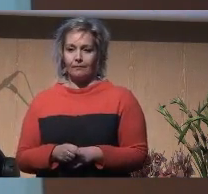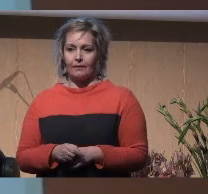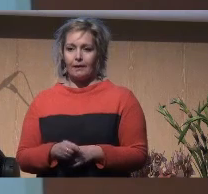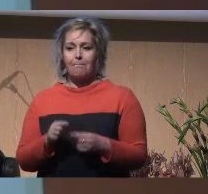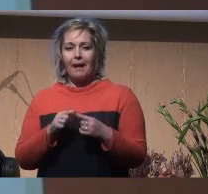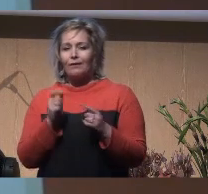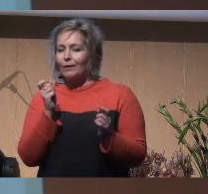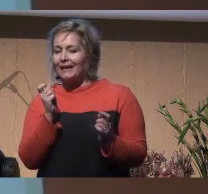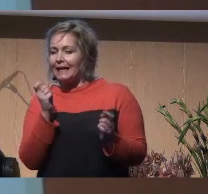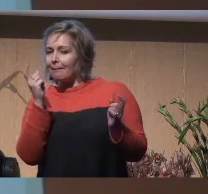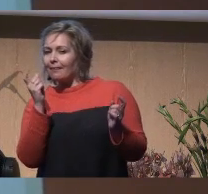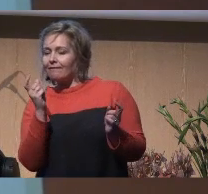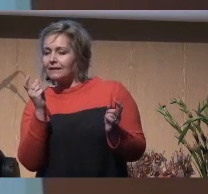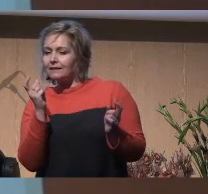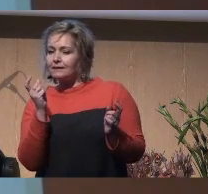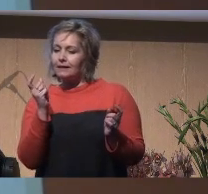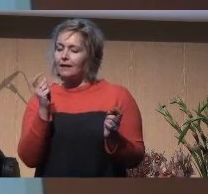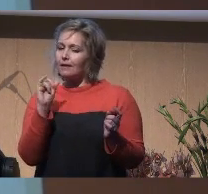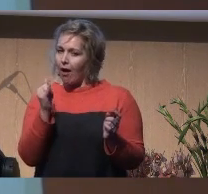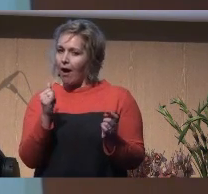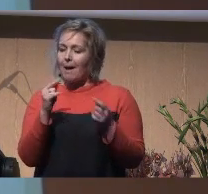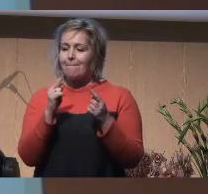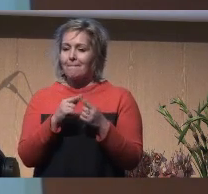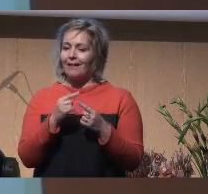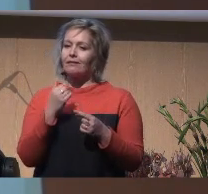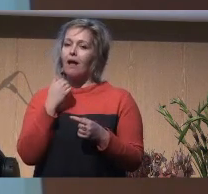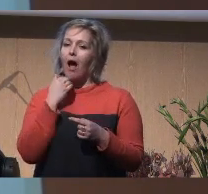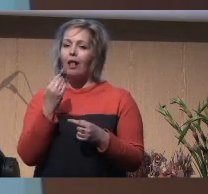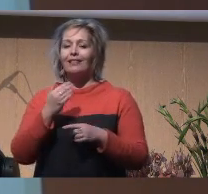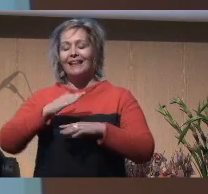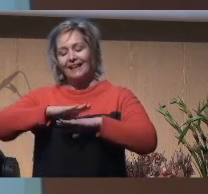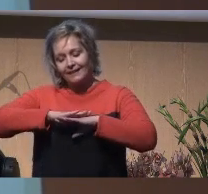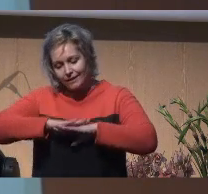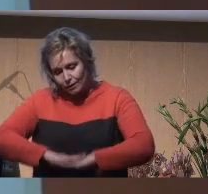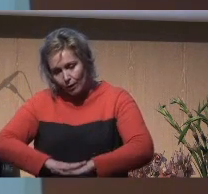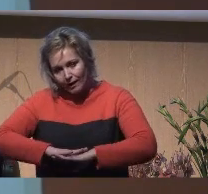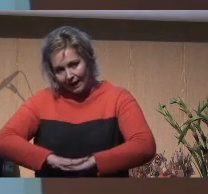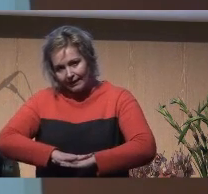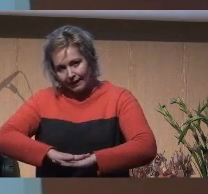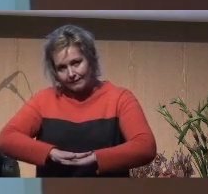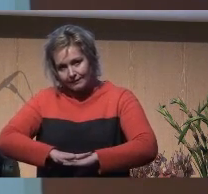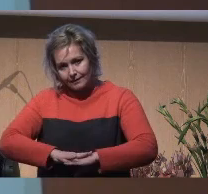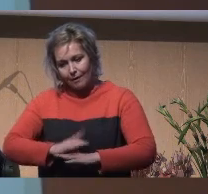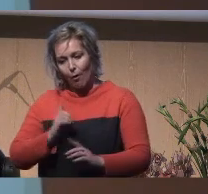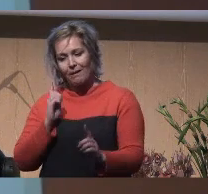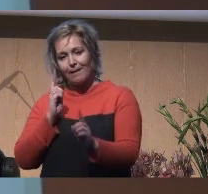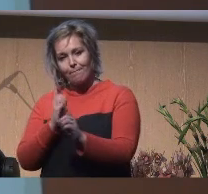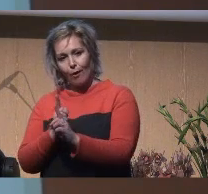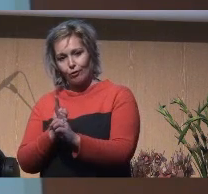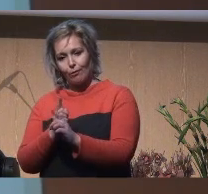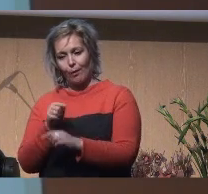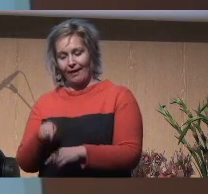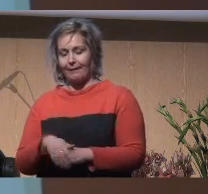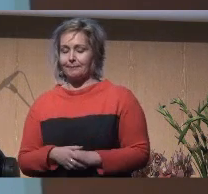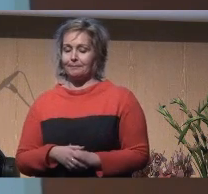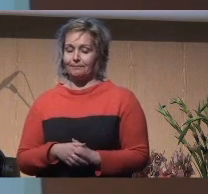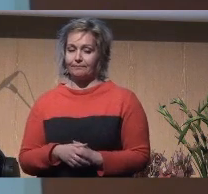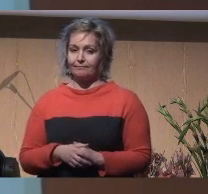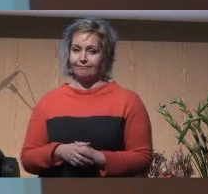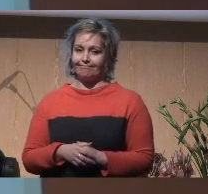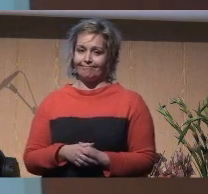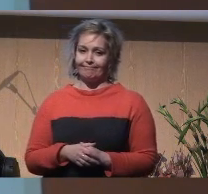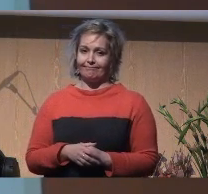Glimtvis, men alltid grunnleggende sett å bli møtt på det.